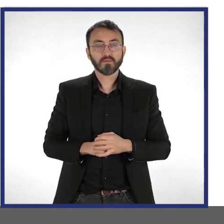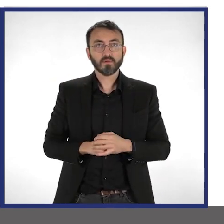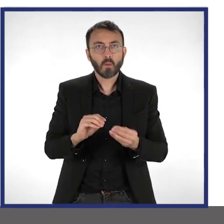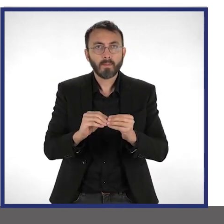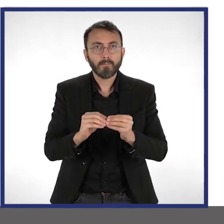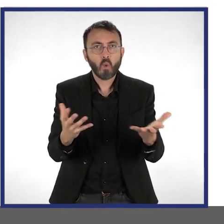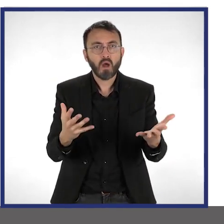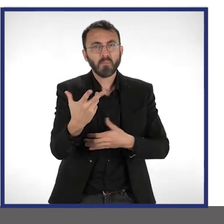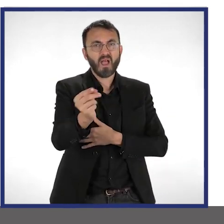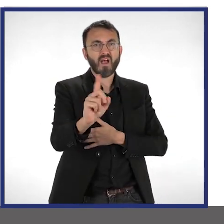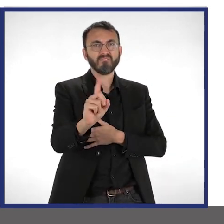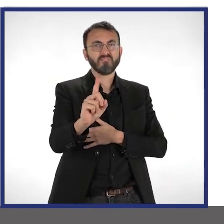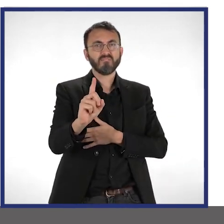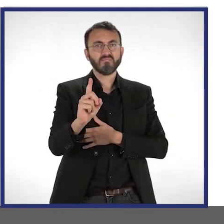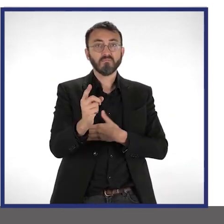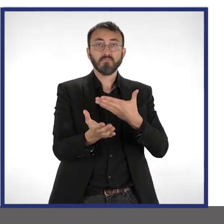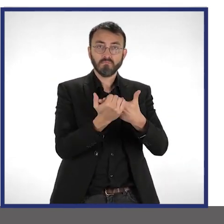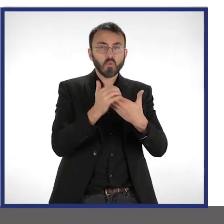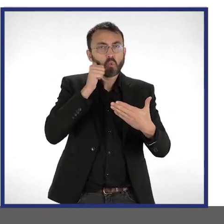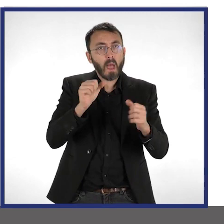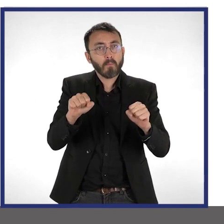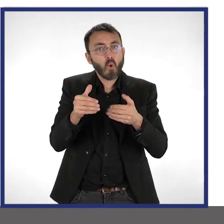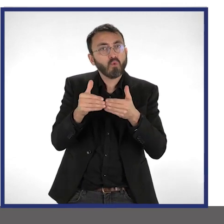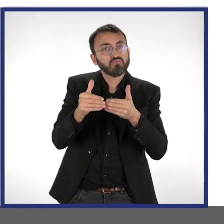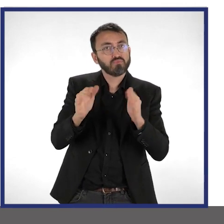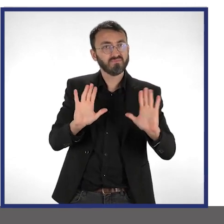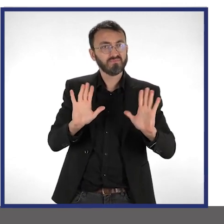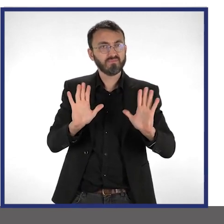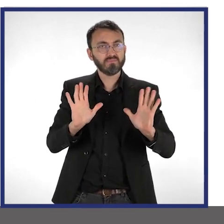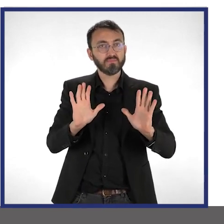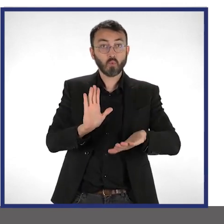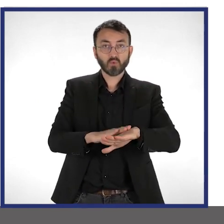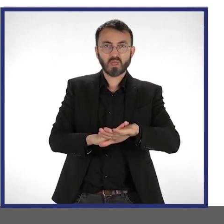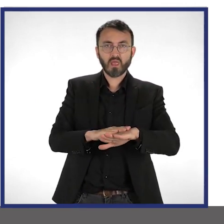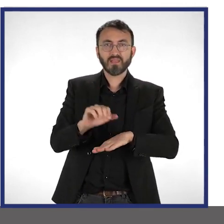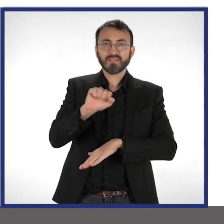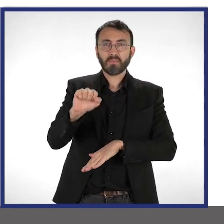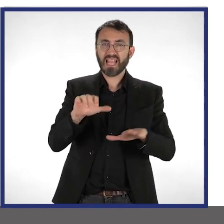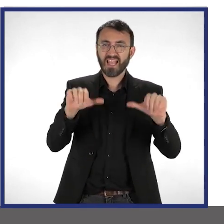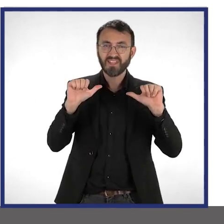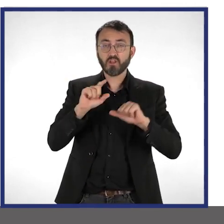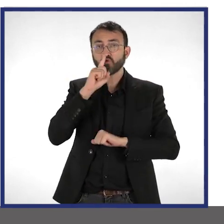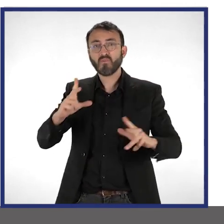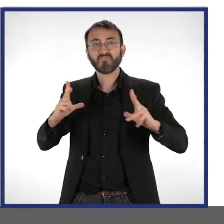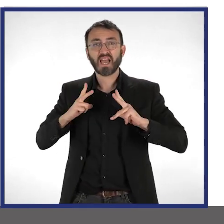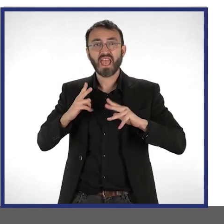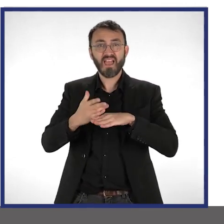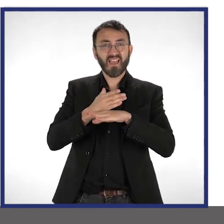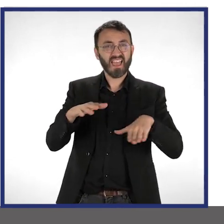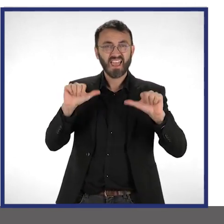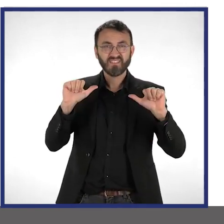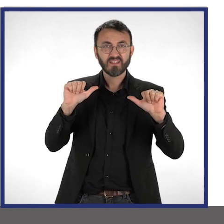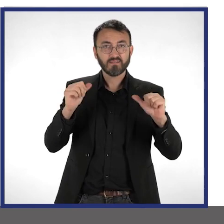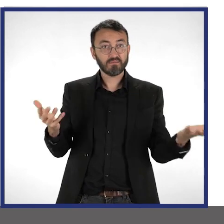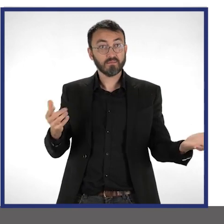Un empêchement, ce n'est pas grave. Postez l'enveloppe le lendemain au plus tard. Un conseil, évitez de la poster un samedi ou la veille d'un jour